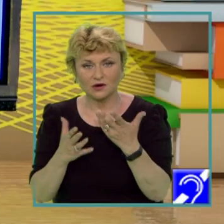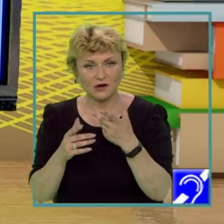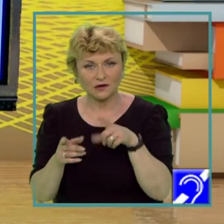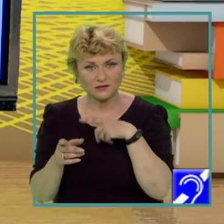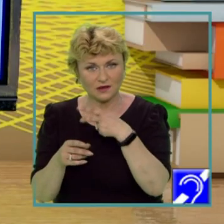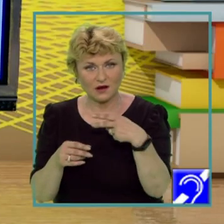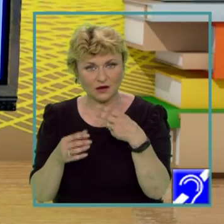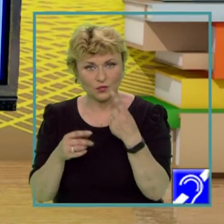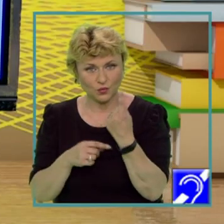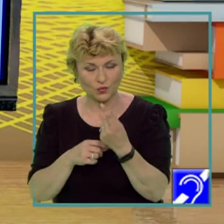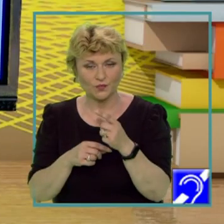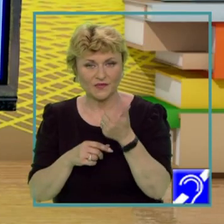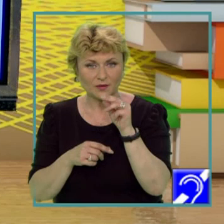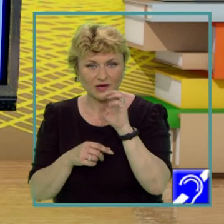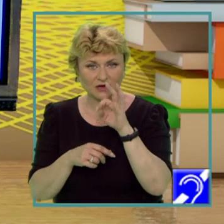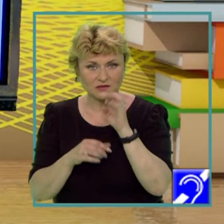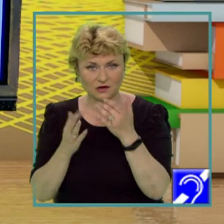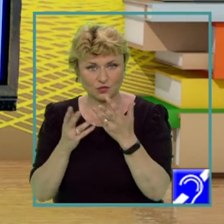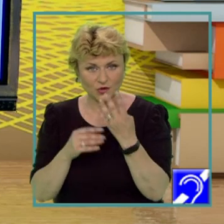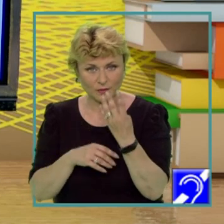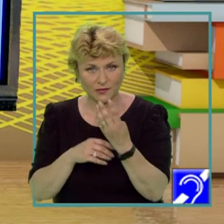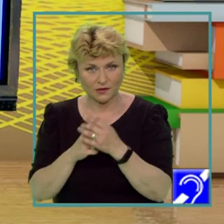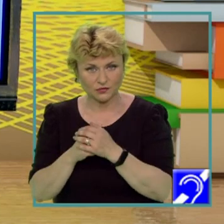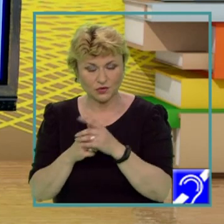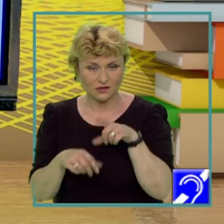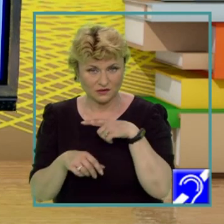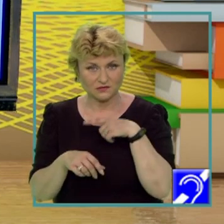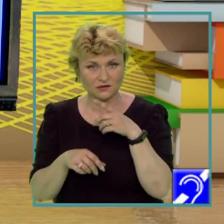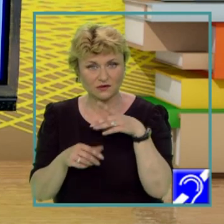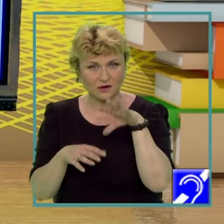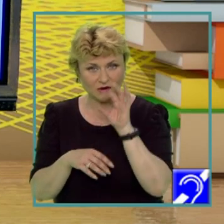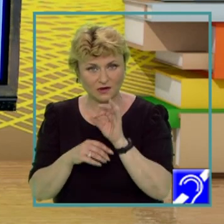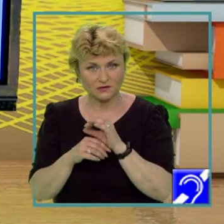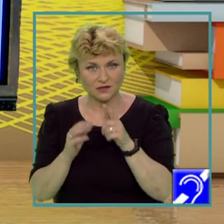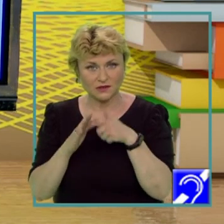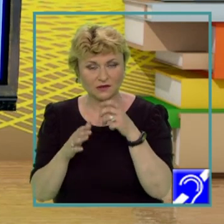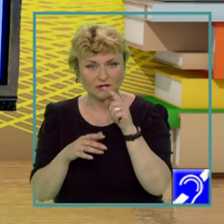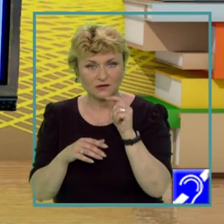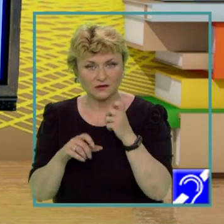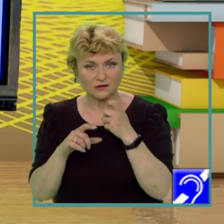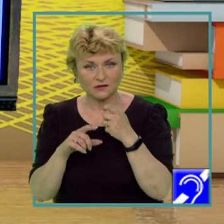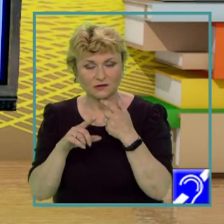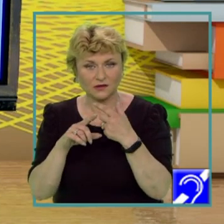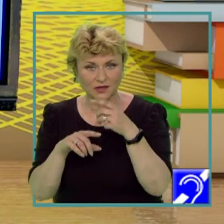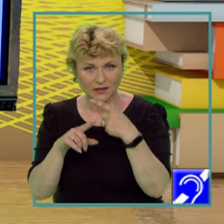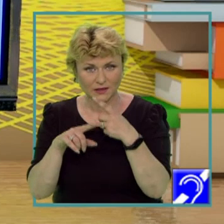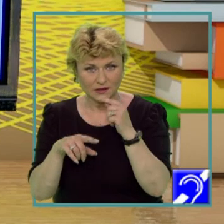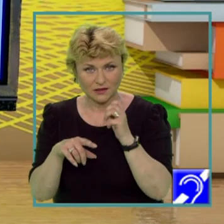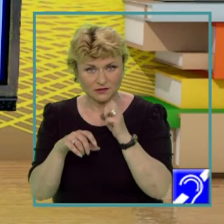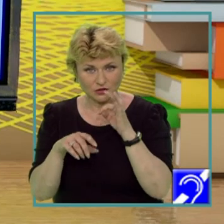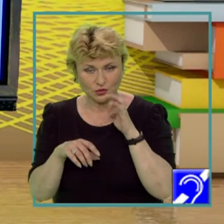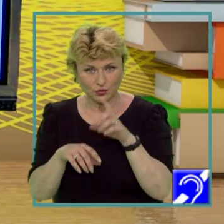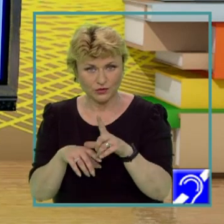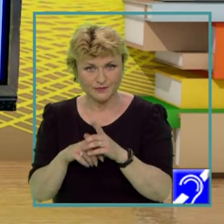aplicația numărul 4 Fi Catia este selectată din testul de antrenament numărul cinci specializarea științele